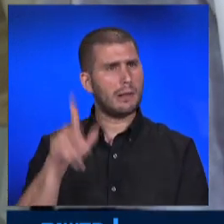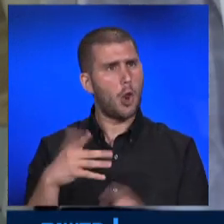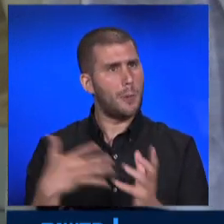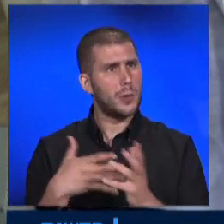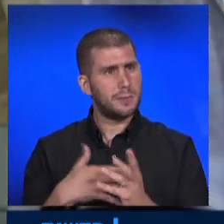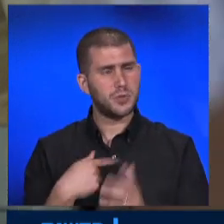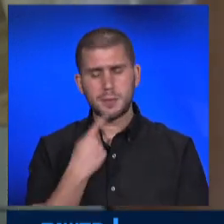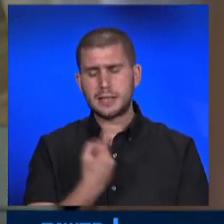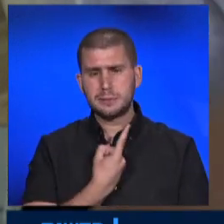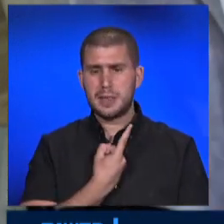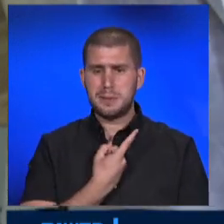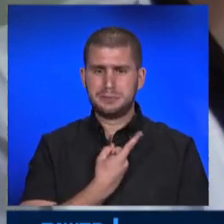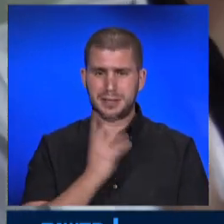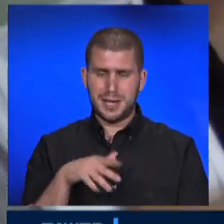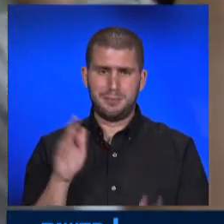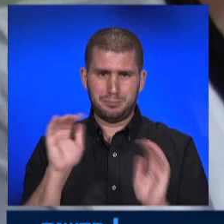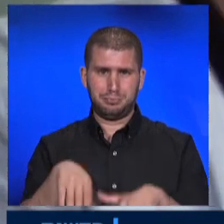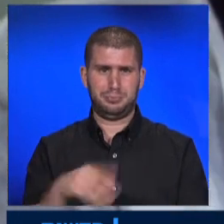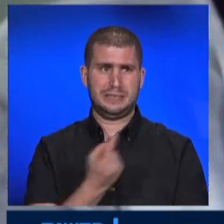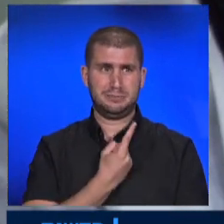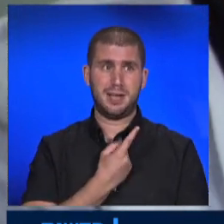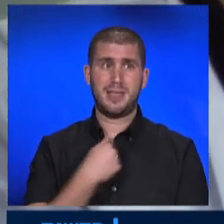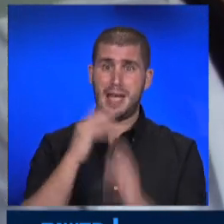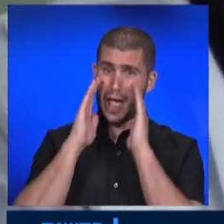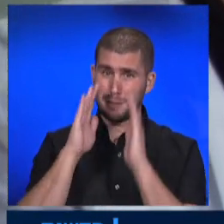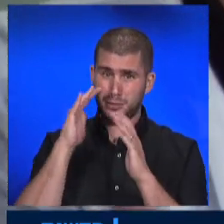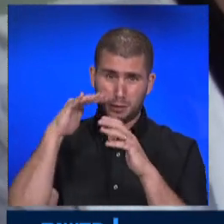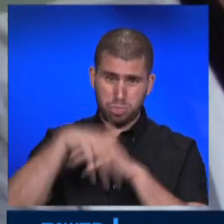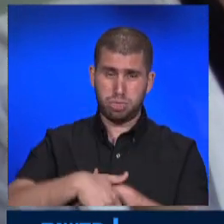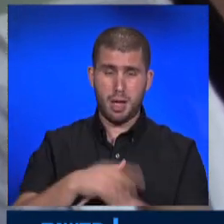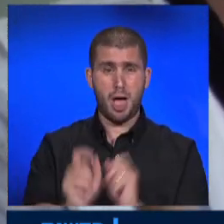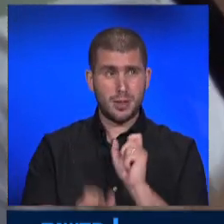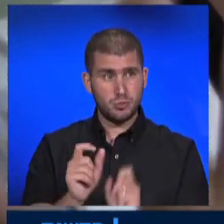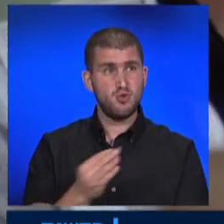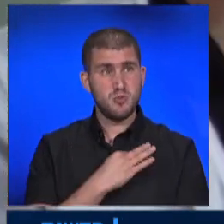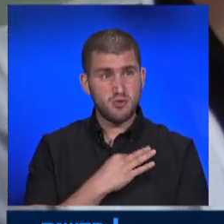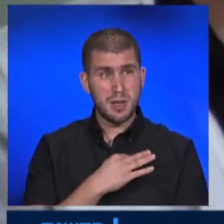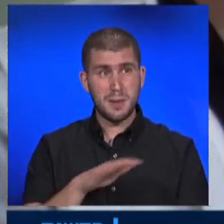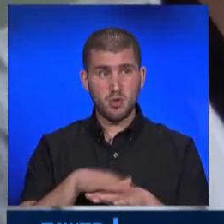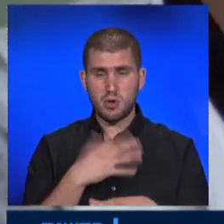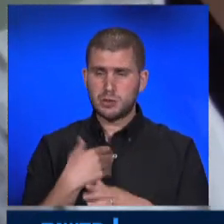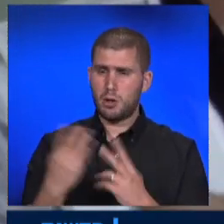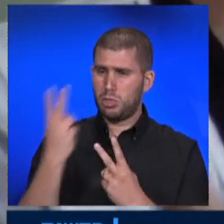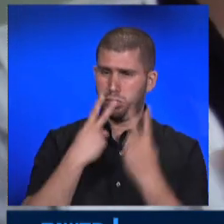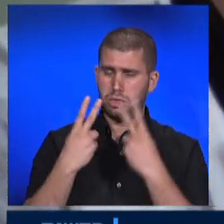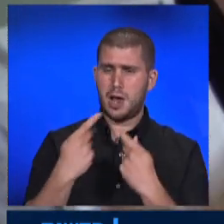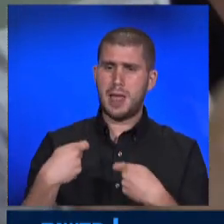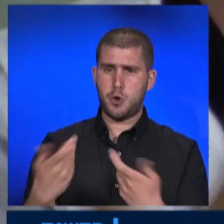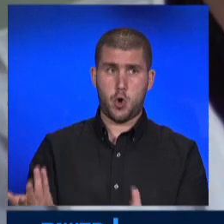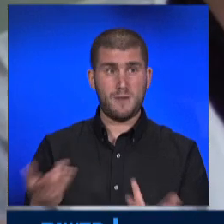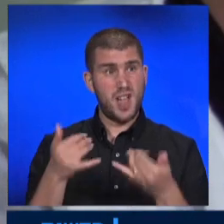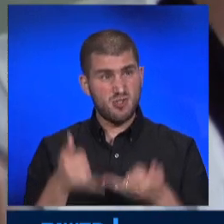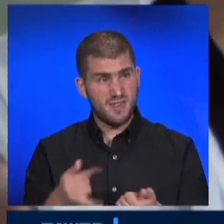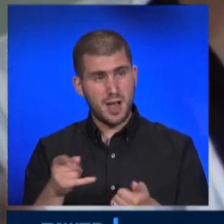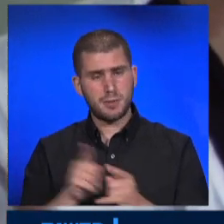ואני אומרת, איך אני נמצאת עכשיו במקום הזה? פשוט האמנתי לאנשים שמבחינתי, בתחושה שלי, רק רצו למכור לי. ועכשיו